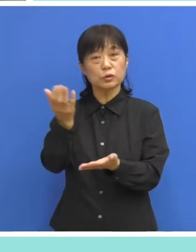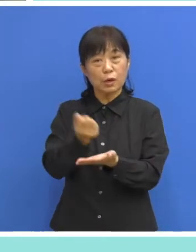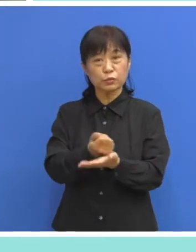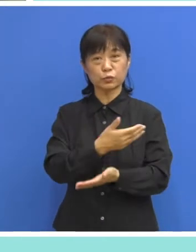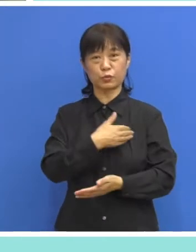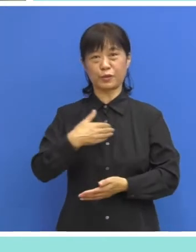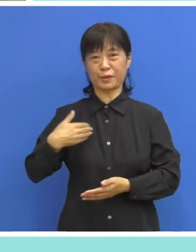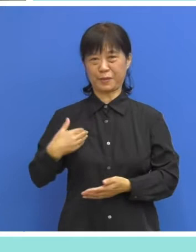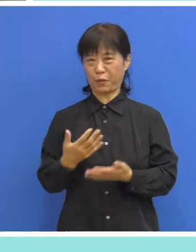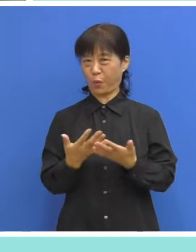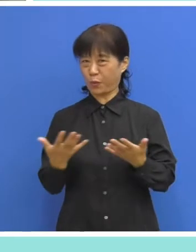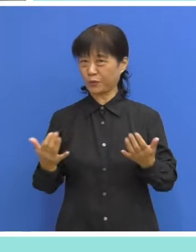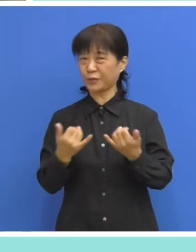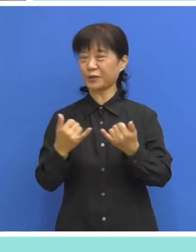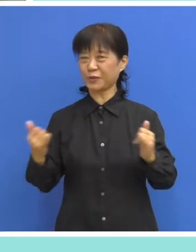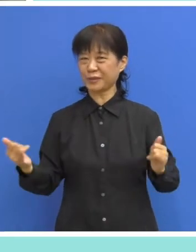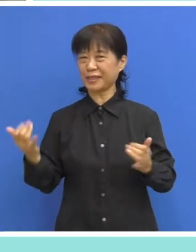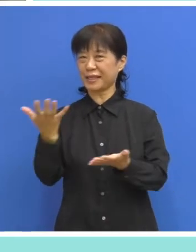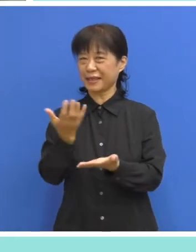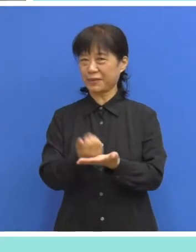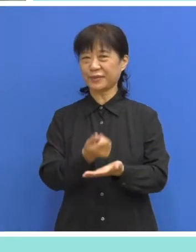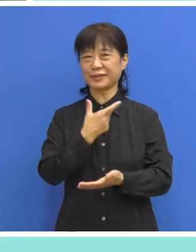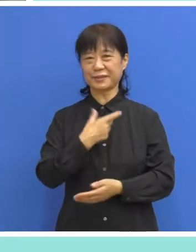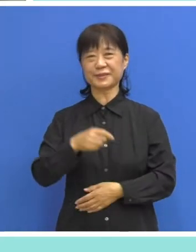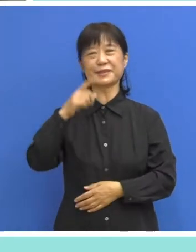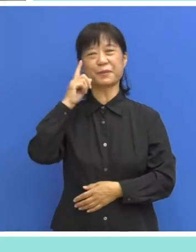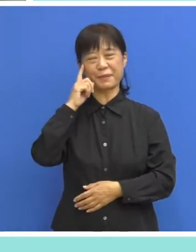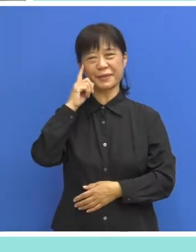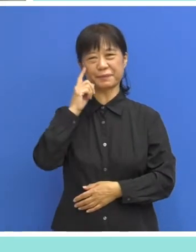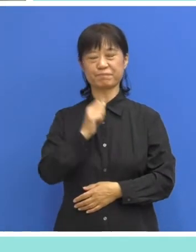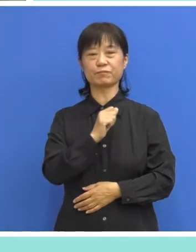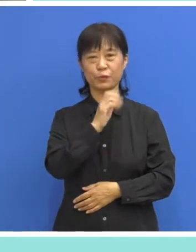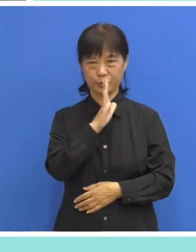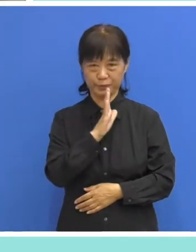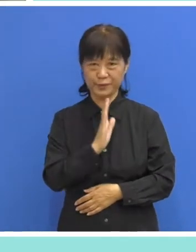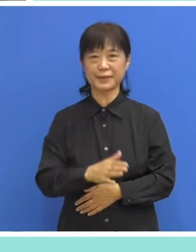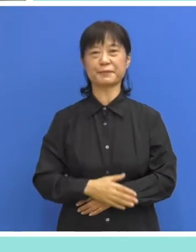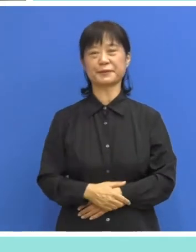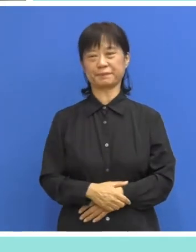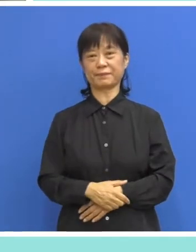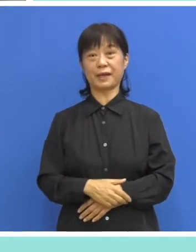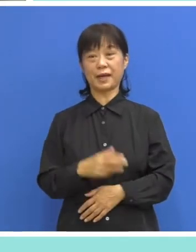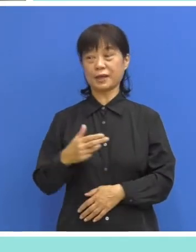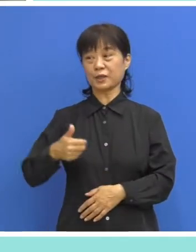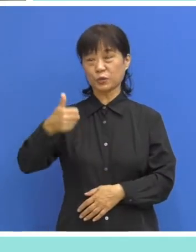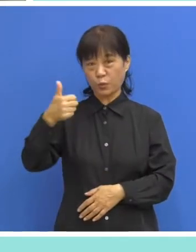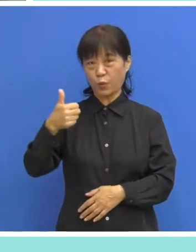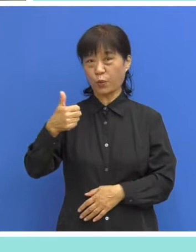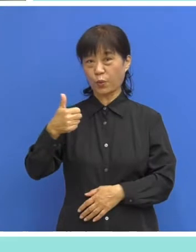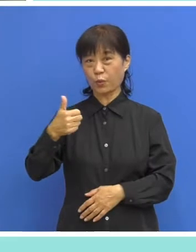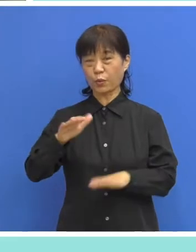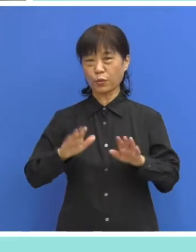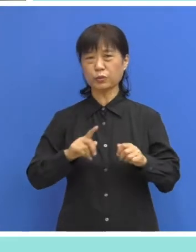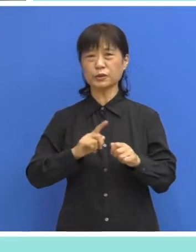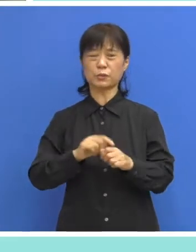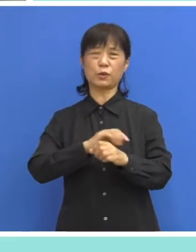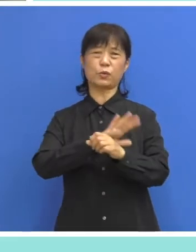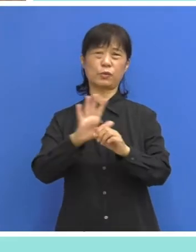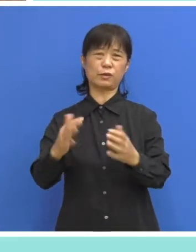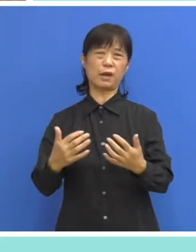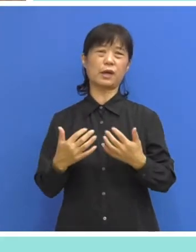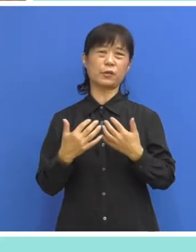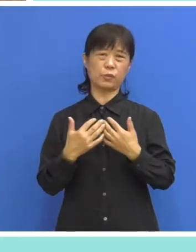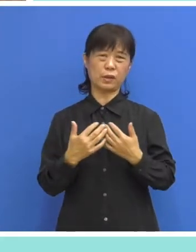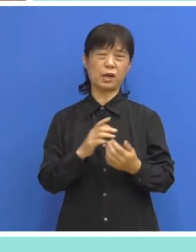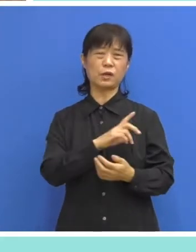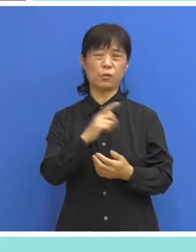くの方にダウンロードしていただきたいと思います。 はい、よろしくお願いします。 さて市長、今年はですね、コロナの影響もあり、